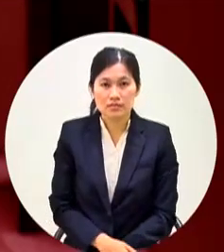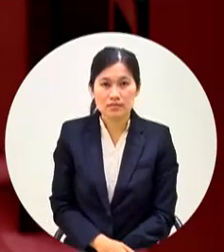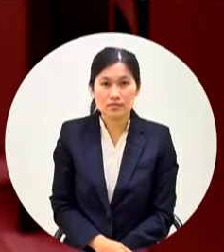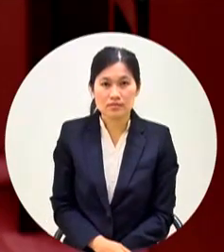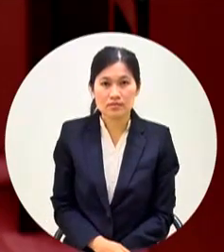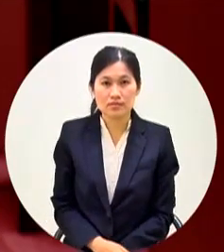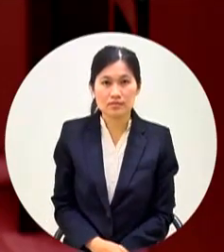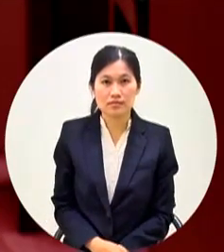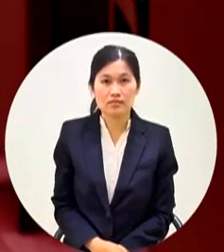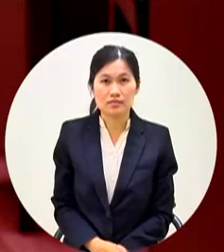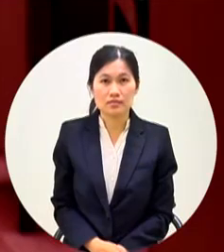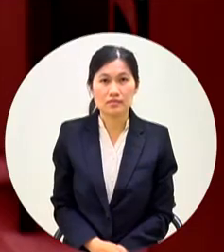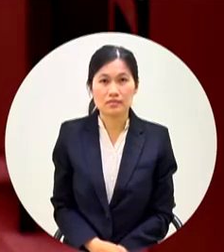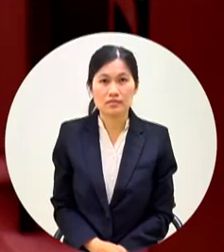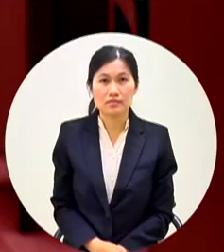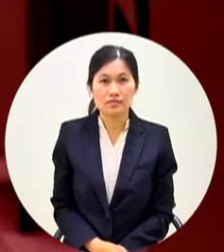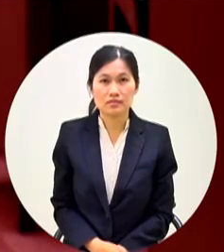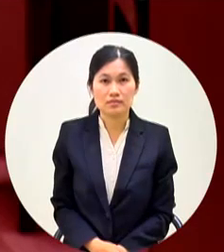是不是这一个？